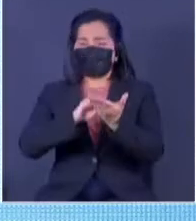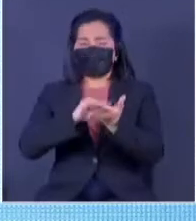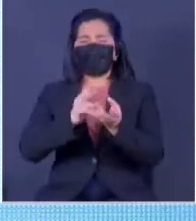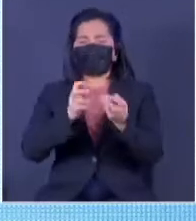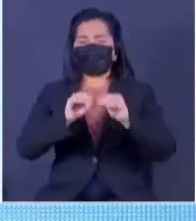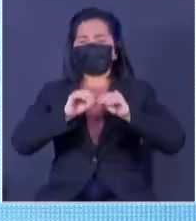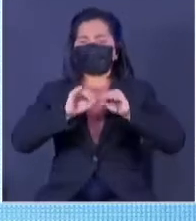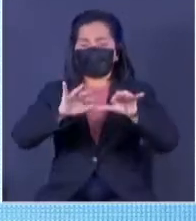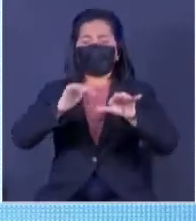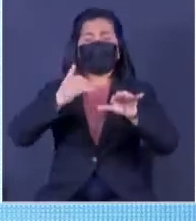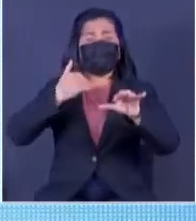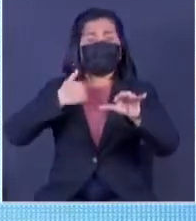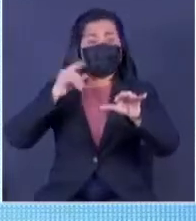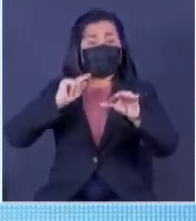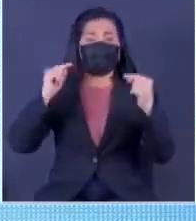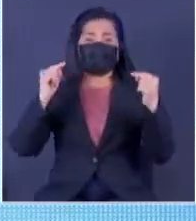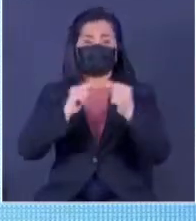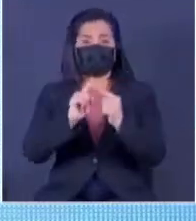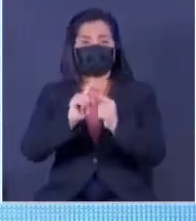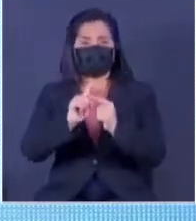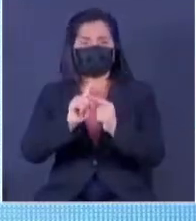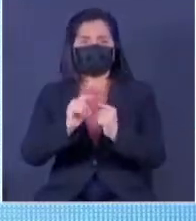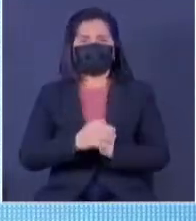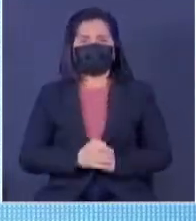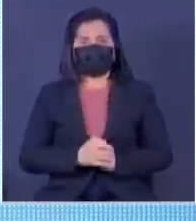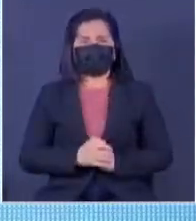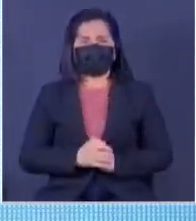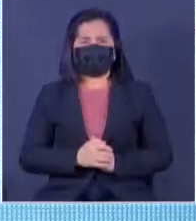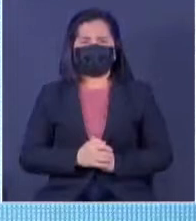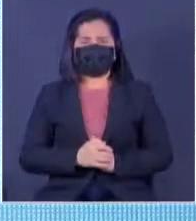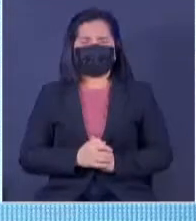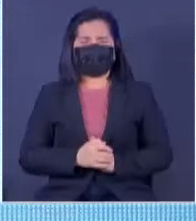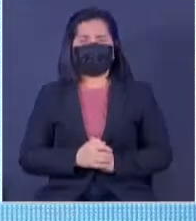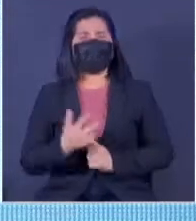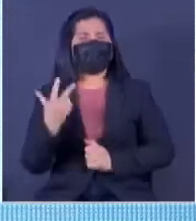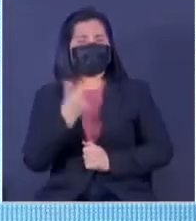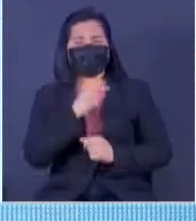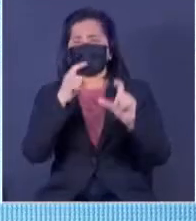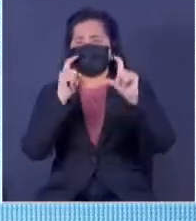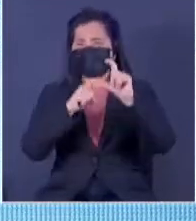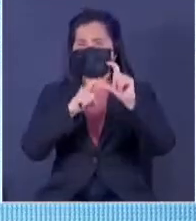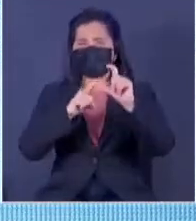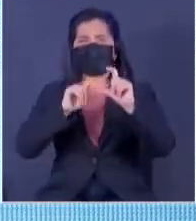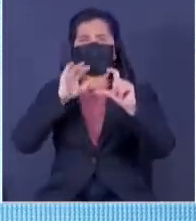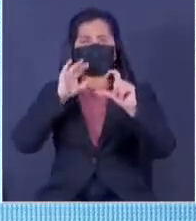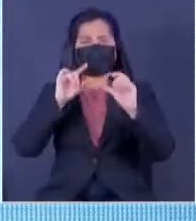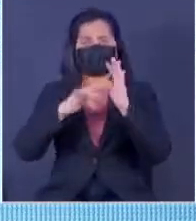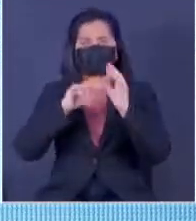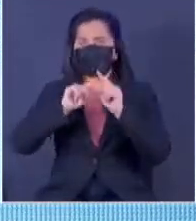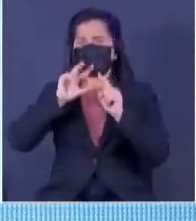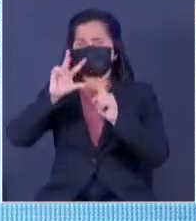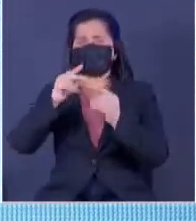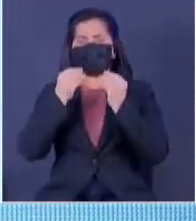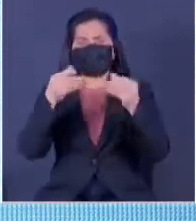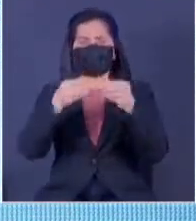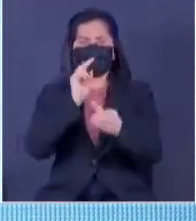ร์กันมีข้อมูลเรื่องของการคัดค้านไม่อยากให้มีการฉีดวัคซีนไฟเซอร์กระตุ้นเป็นเข็มที่3ให้กับบุ